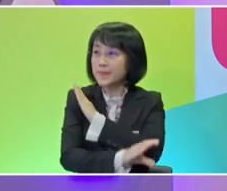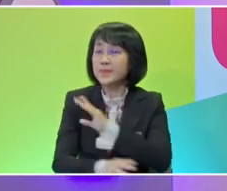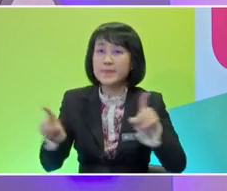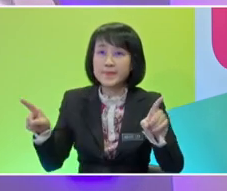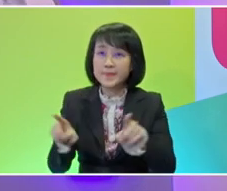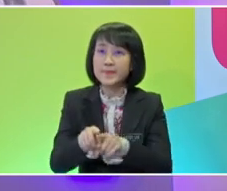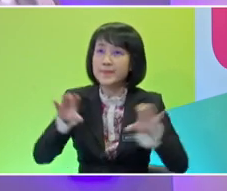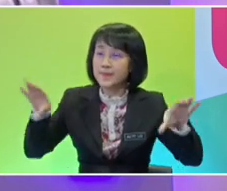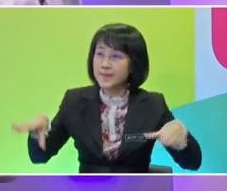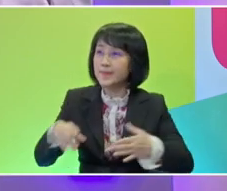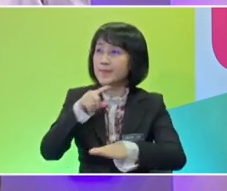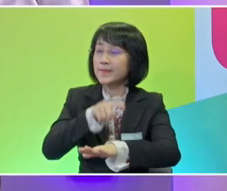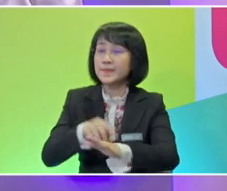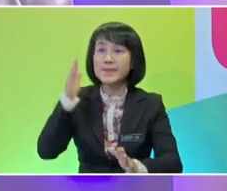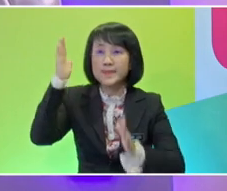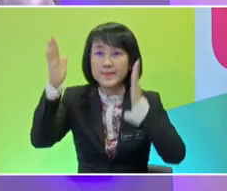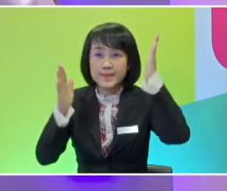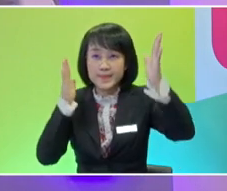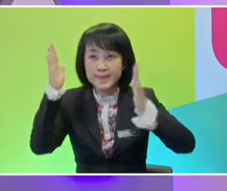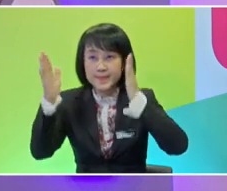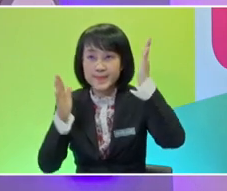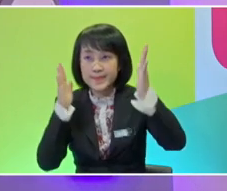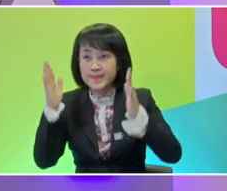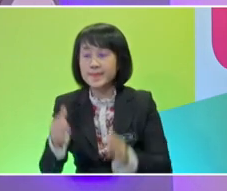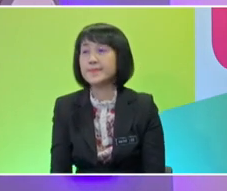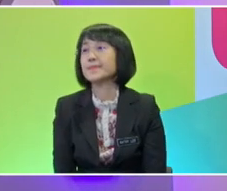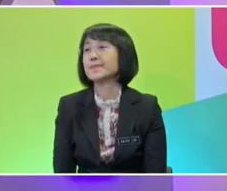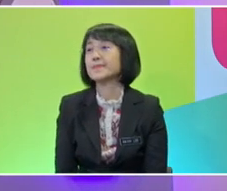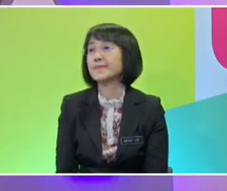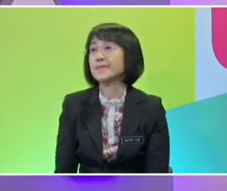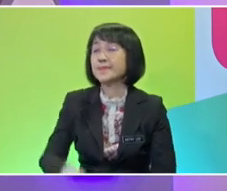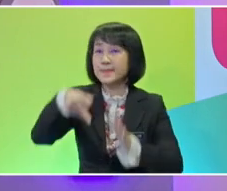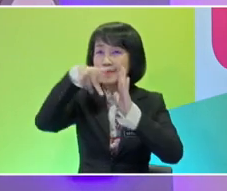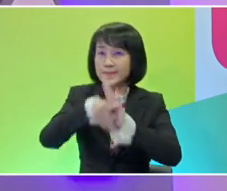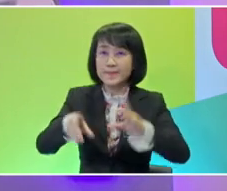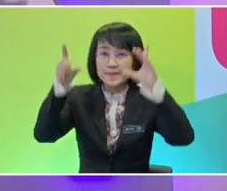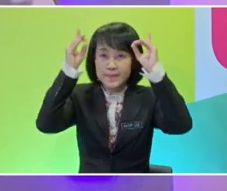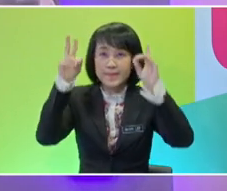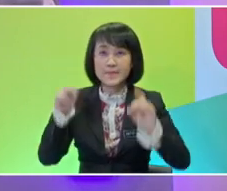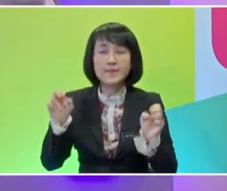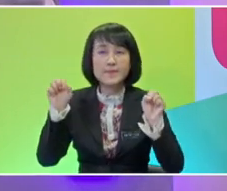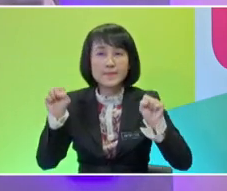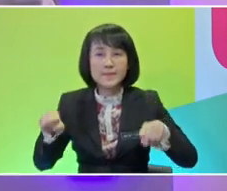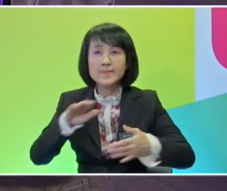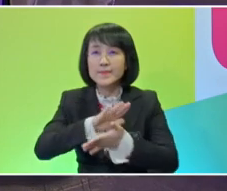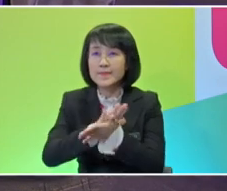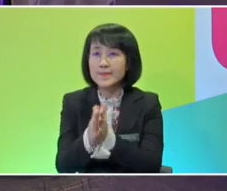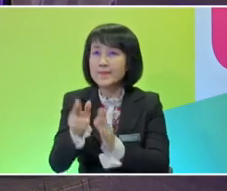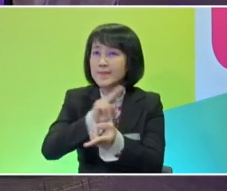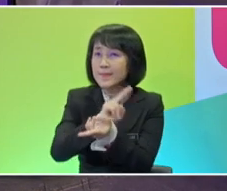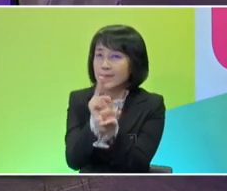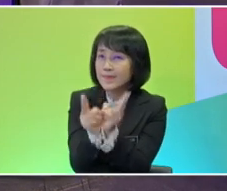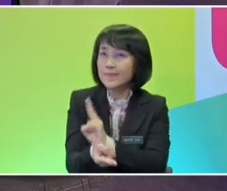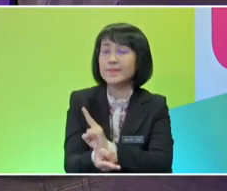berkesan mampu menjadi agen perubahan kita dan nampak perubahannya berlaku dalam Taman Nasional Bagaimana dengan